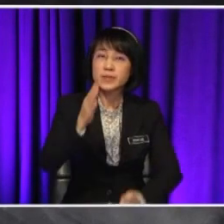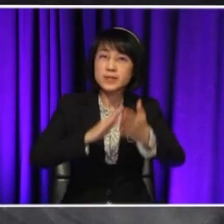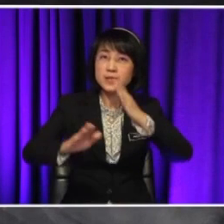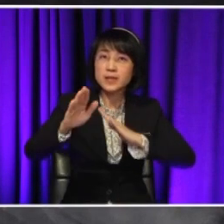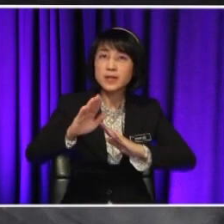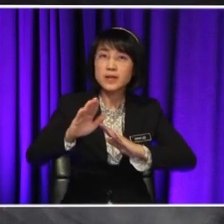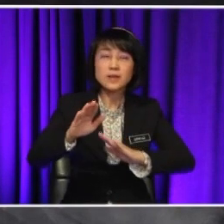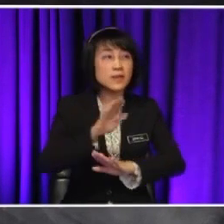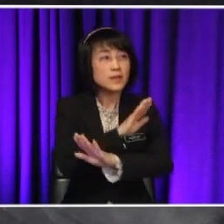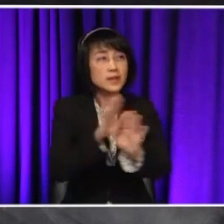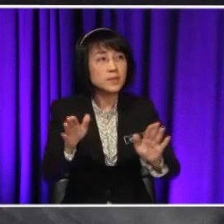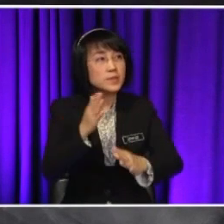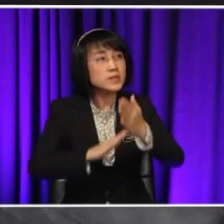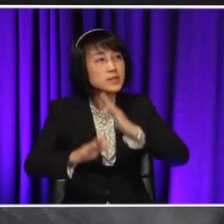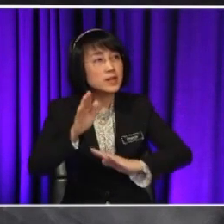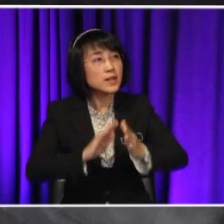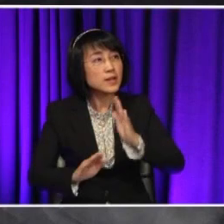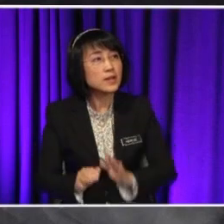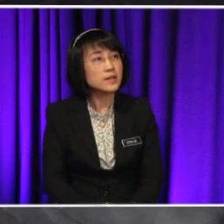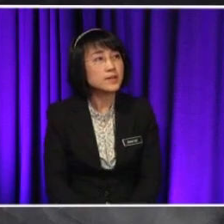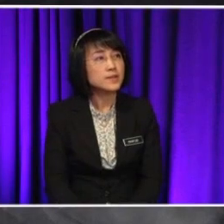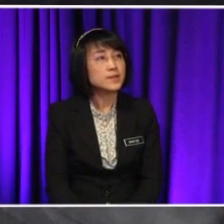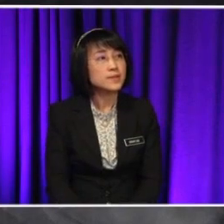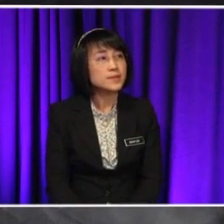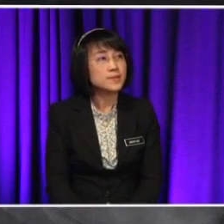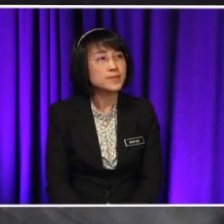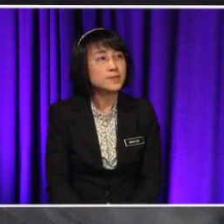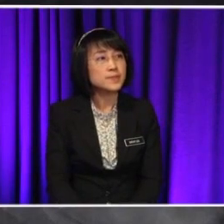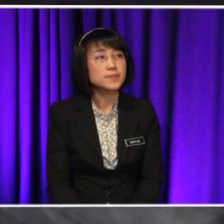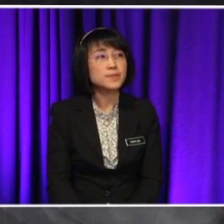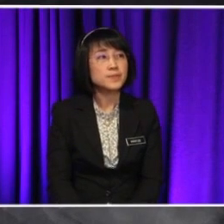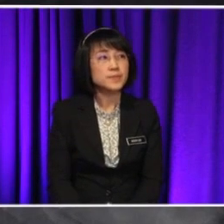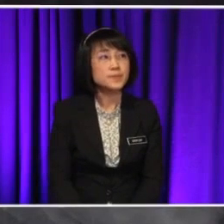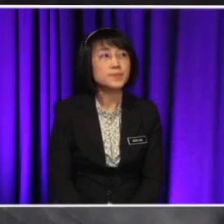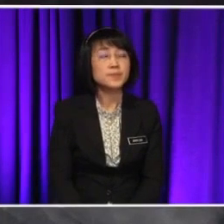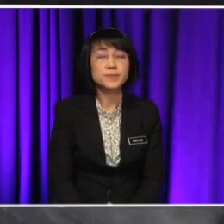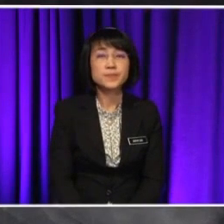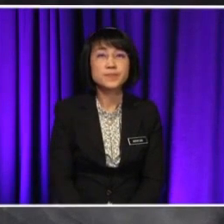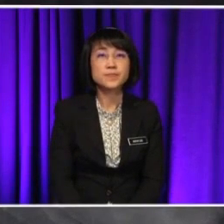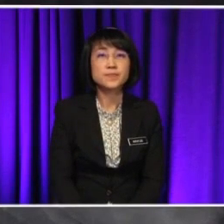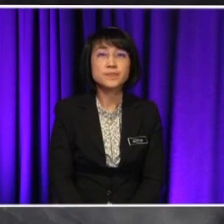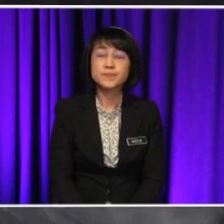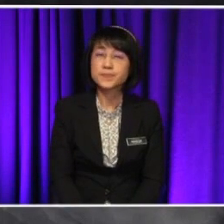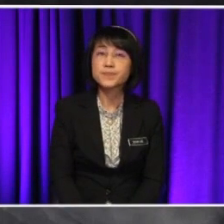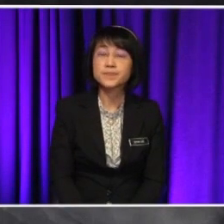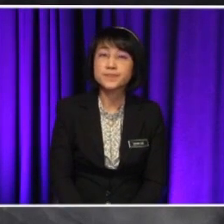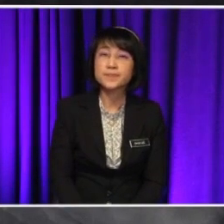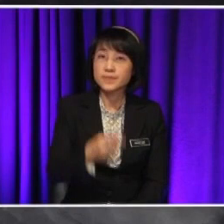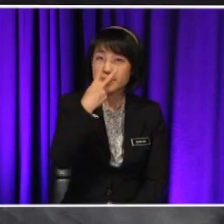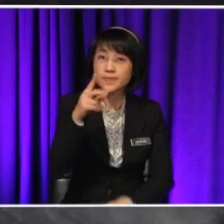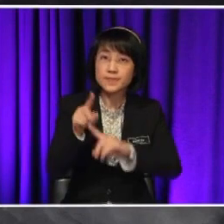Tanpa silat nampak rata. Bersilat lebih nampak seni dia, lebih berlekuk-lekuk. Ha, itu